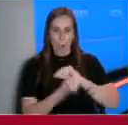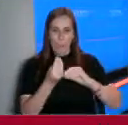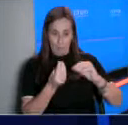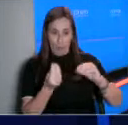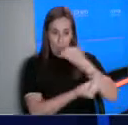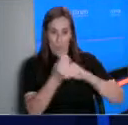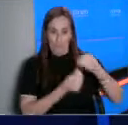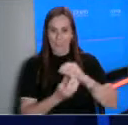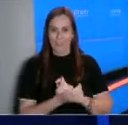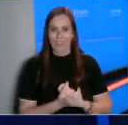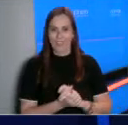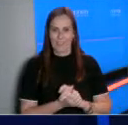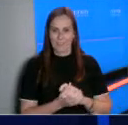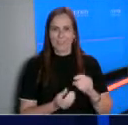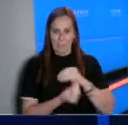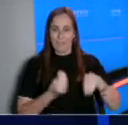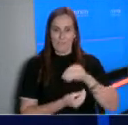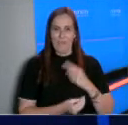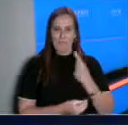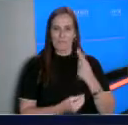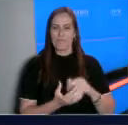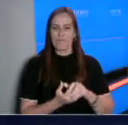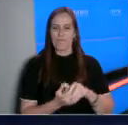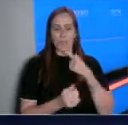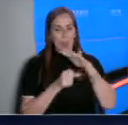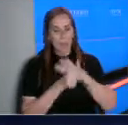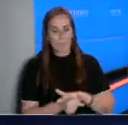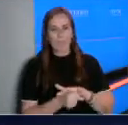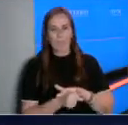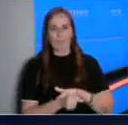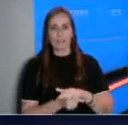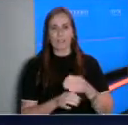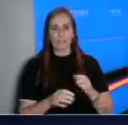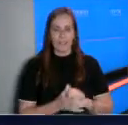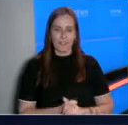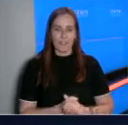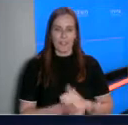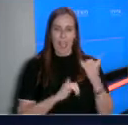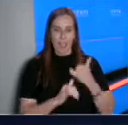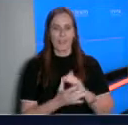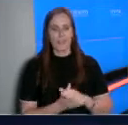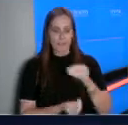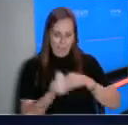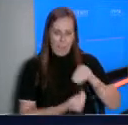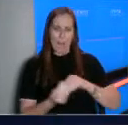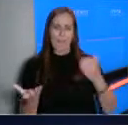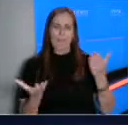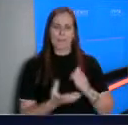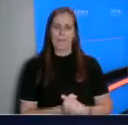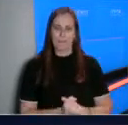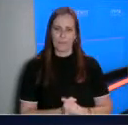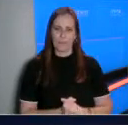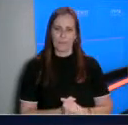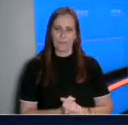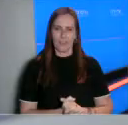עם הציבור, כשאני מנסה לגייס עוד חברים ללובי, אז אני אומר לוביסט, שדלן, מאחר, הבאת לי עוד איזשהו